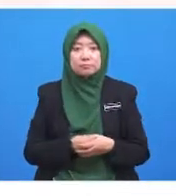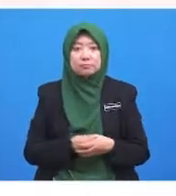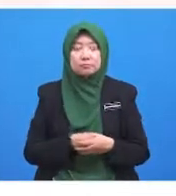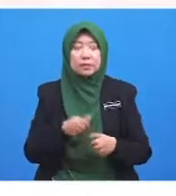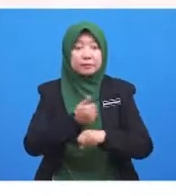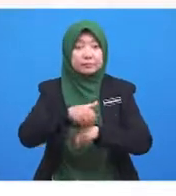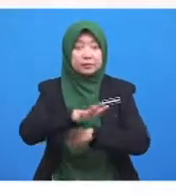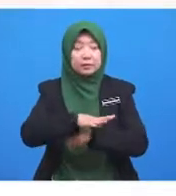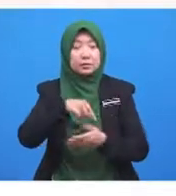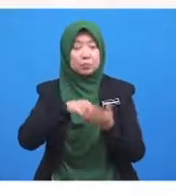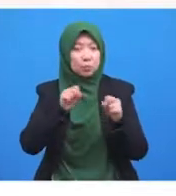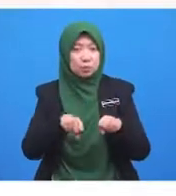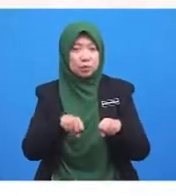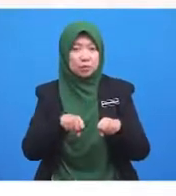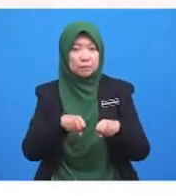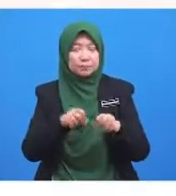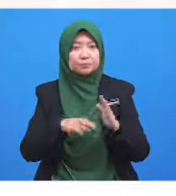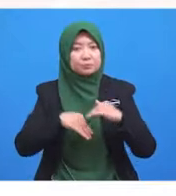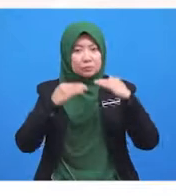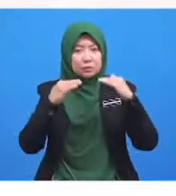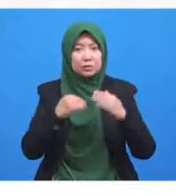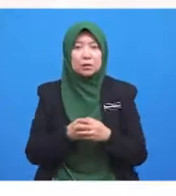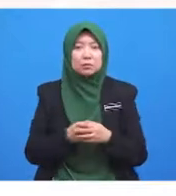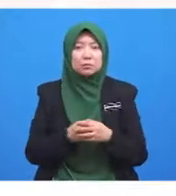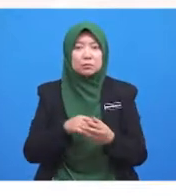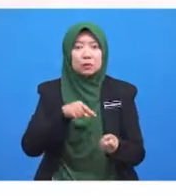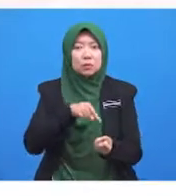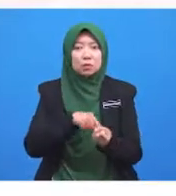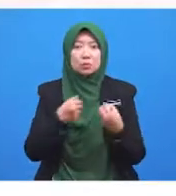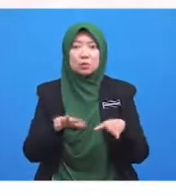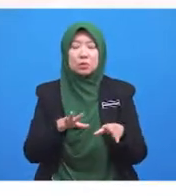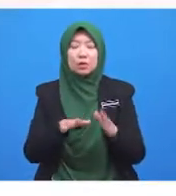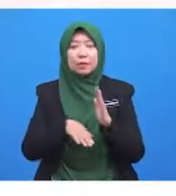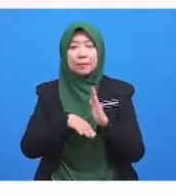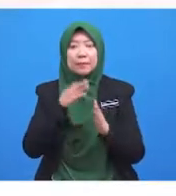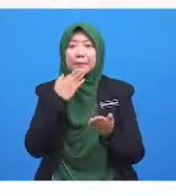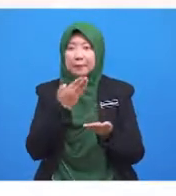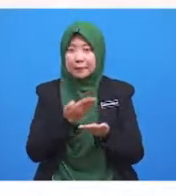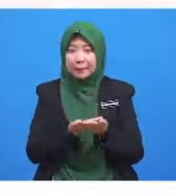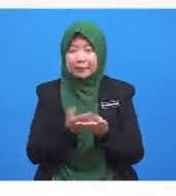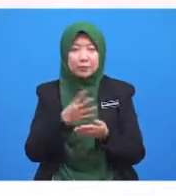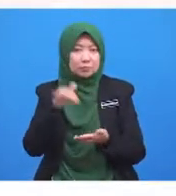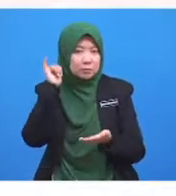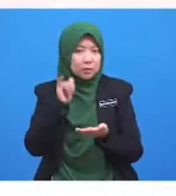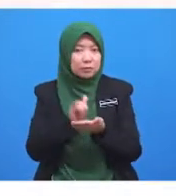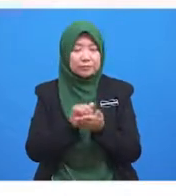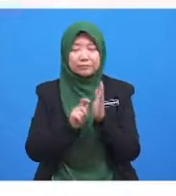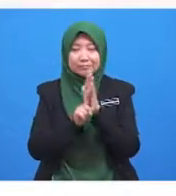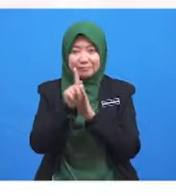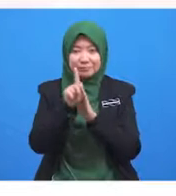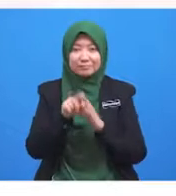Setting ini boleh dinaikkan apabila tonasi otot-otot pelanggan menjadi lebih baik serta berkeyakinan lebih